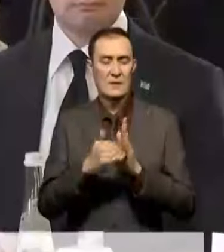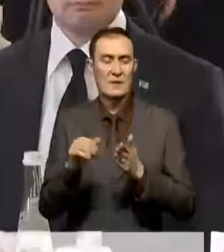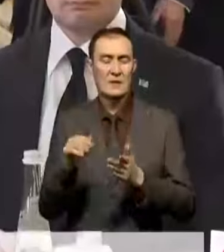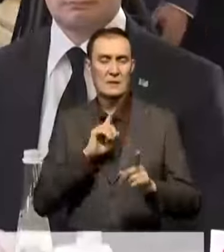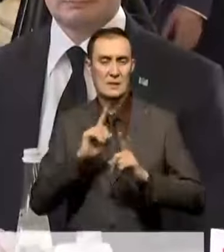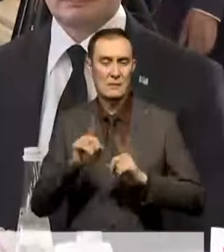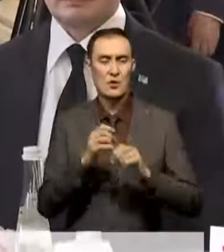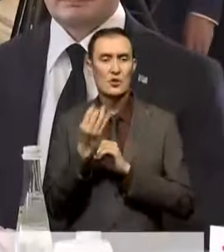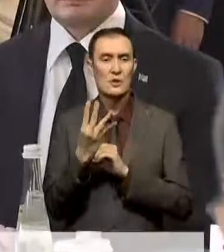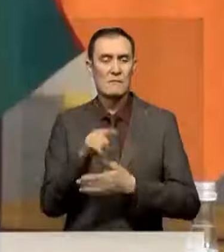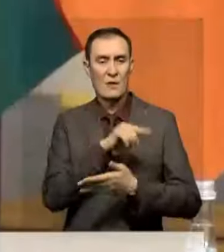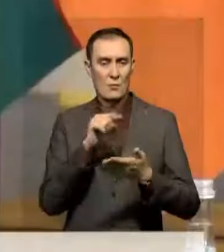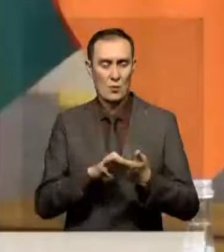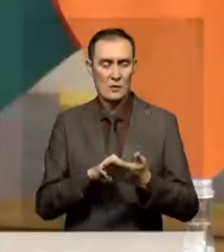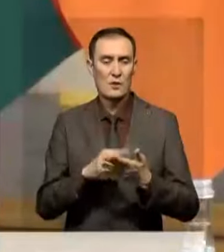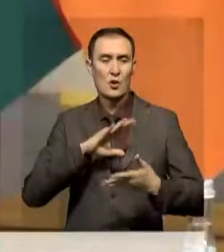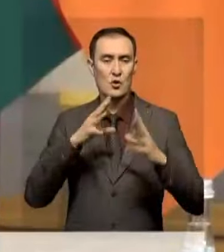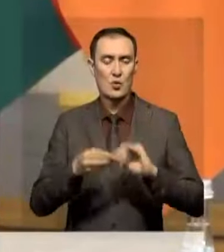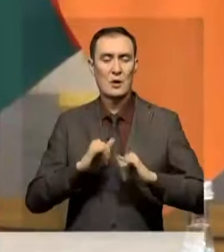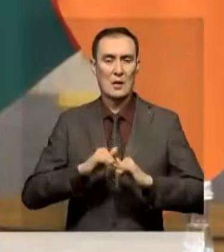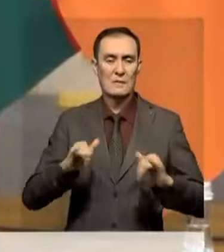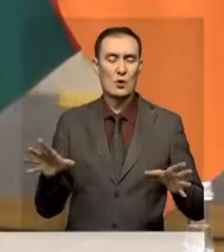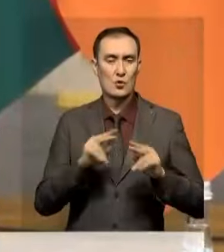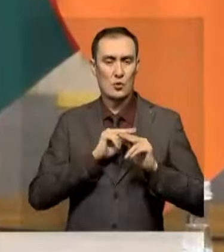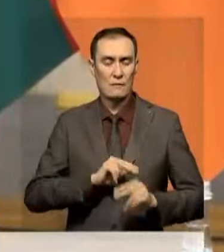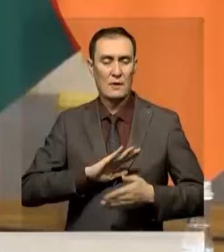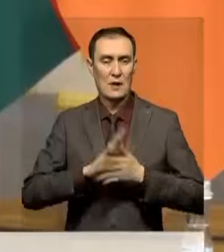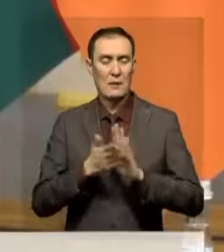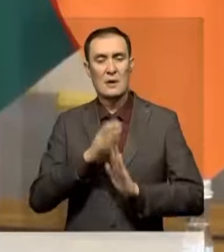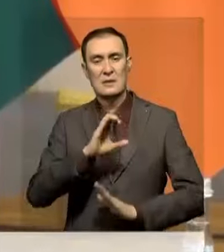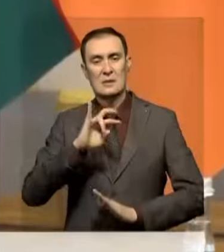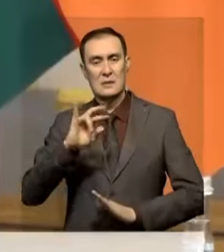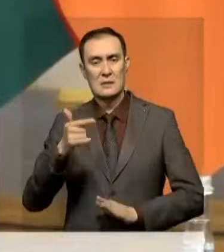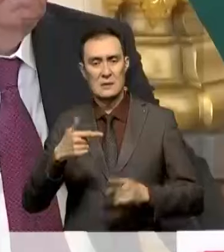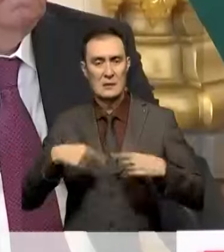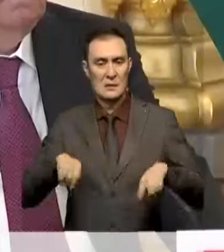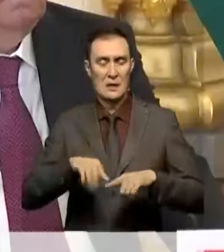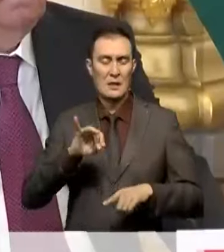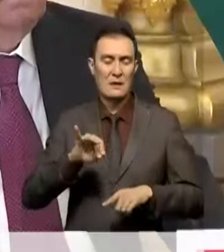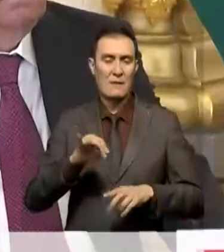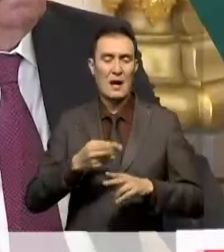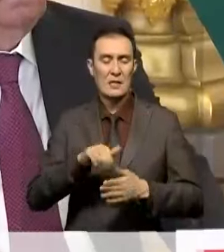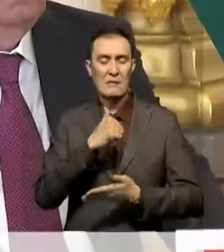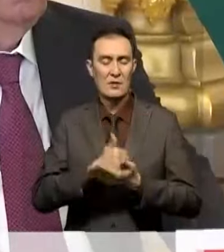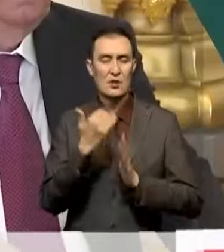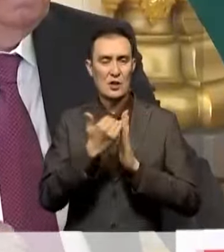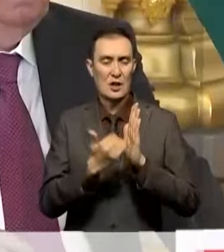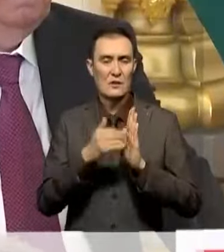порядка 14 вопросов. В основном это итоги развития сотрудничества в рамках СНГ в этом году и основные задачи